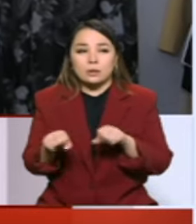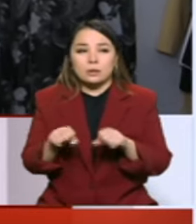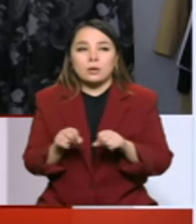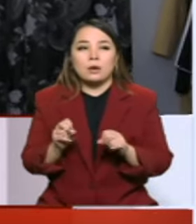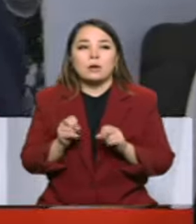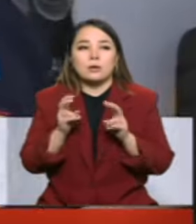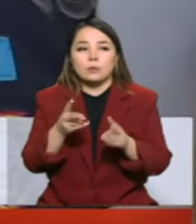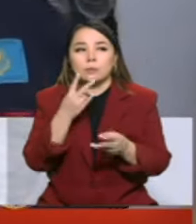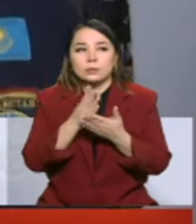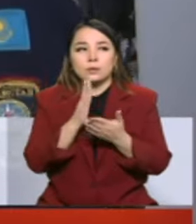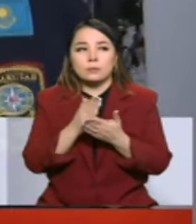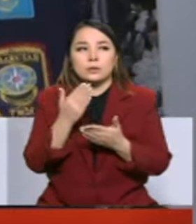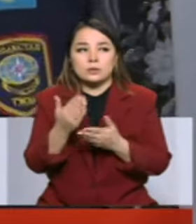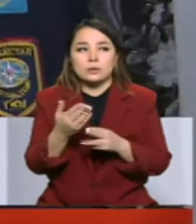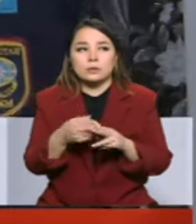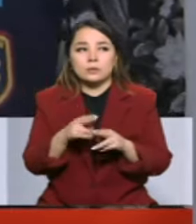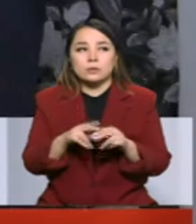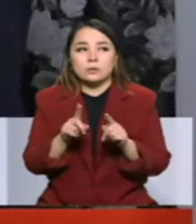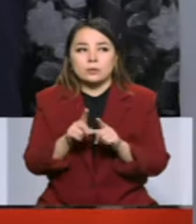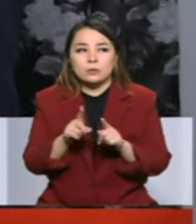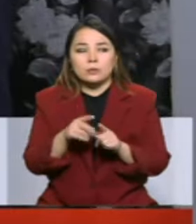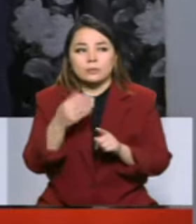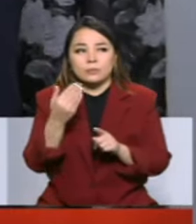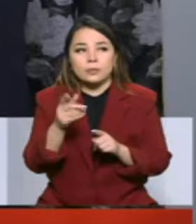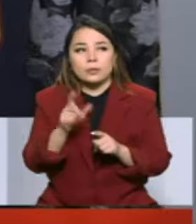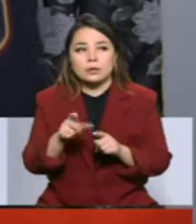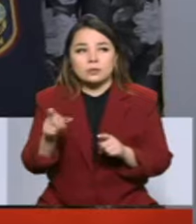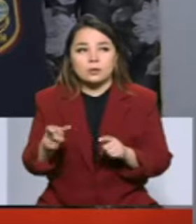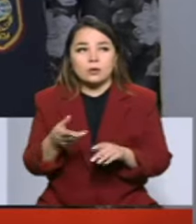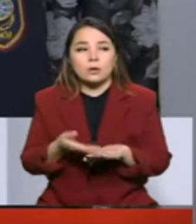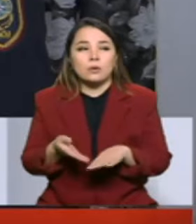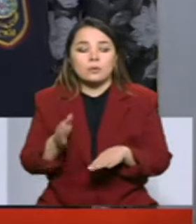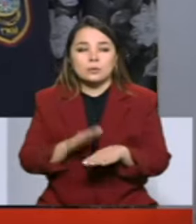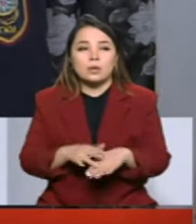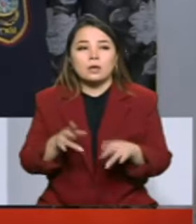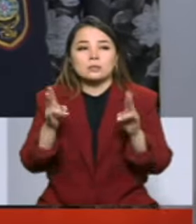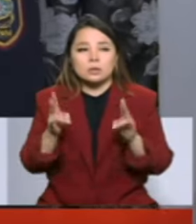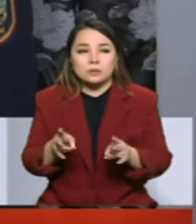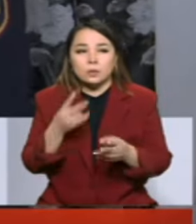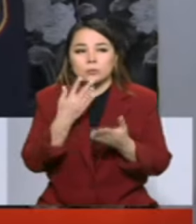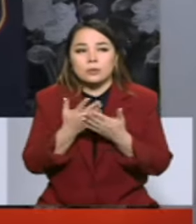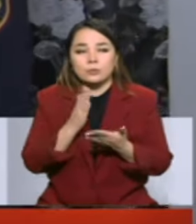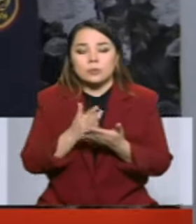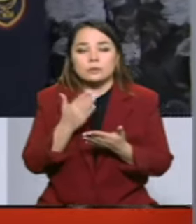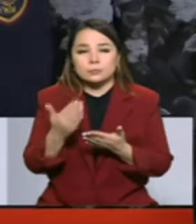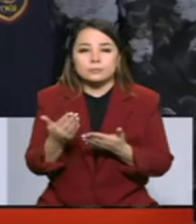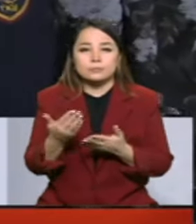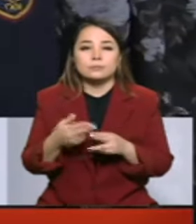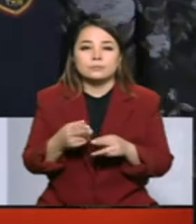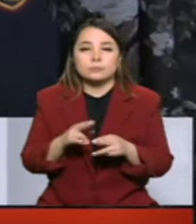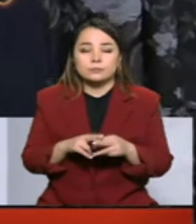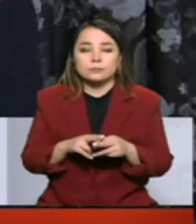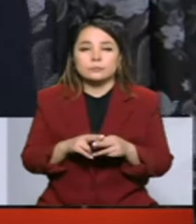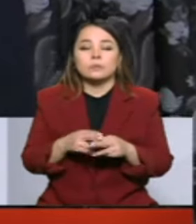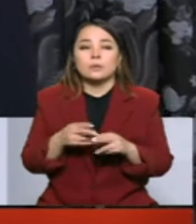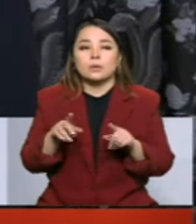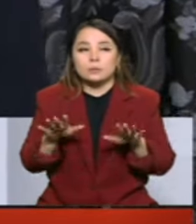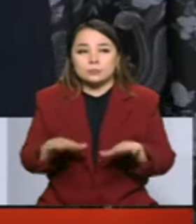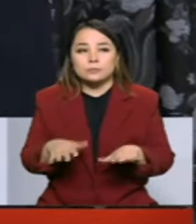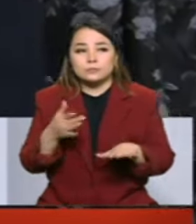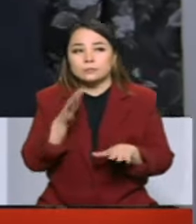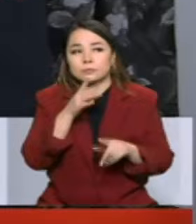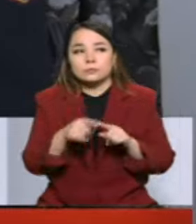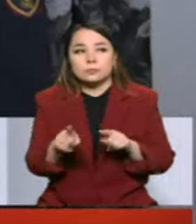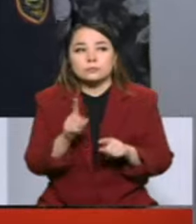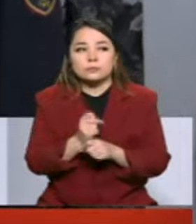өте қауіпті болып саналады, себебі бұл адамдарды үлкен ауыр жарақаттарға әкелуі мүмкін. Ал дәл осы